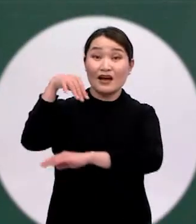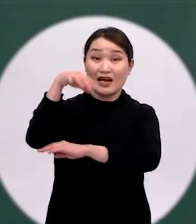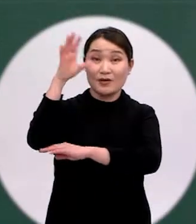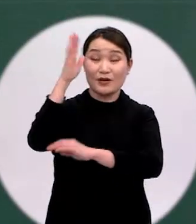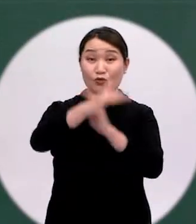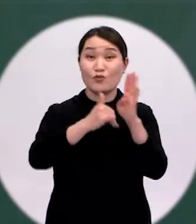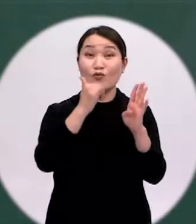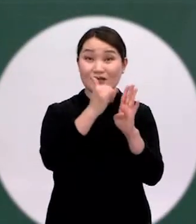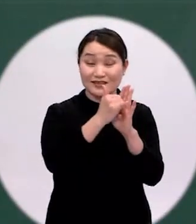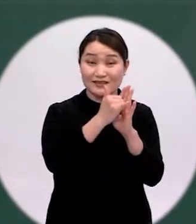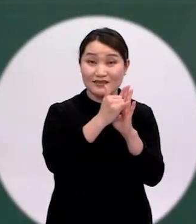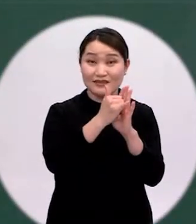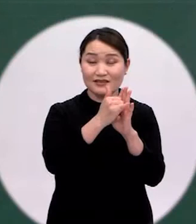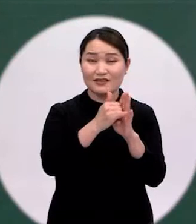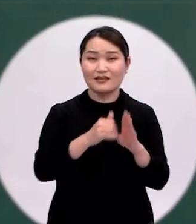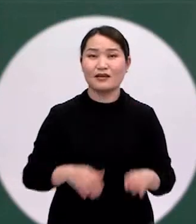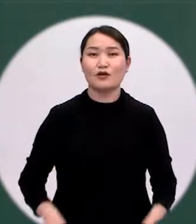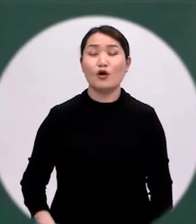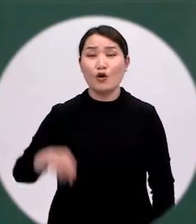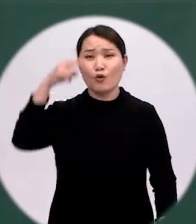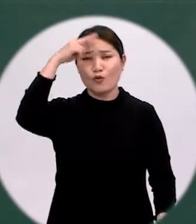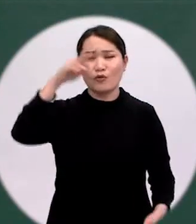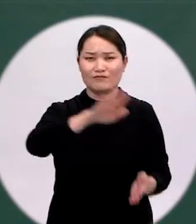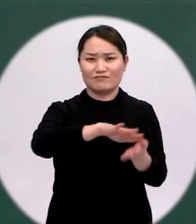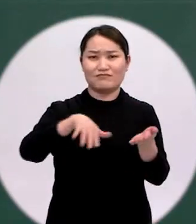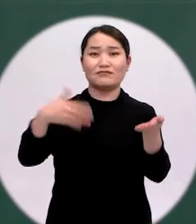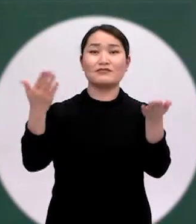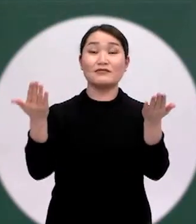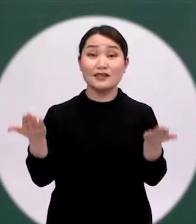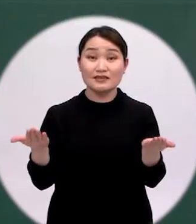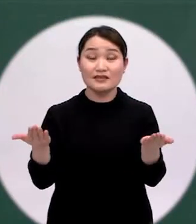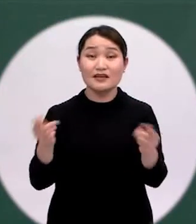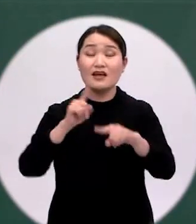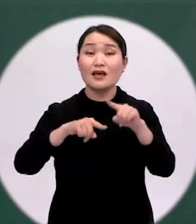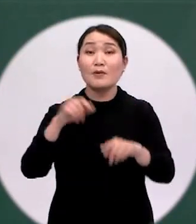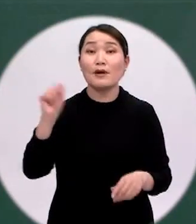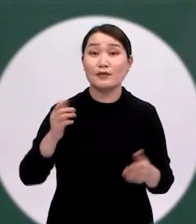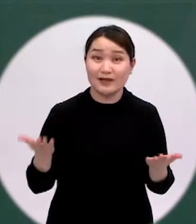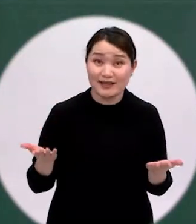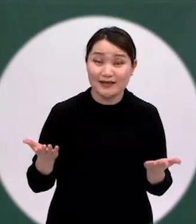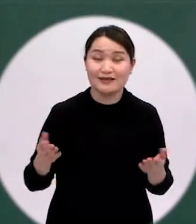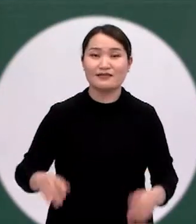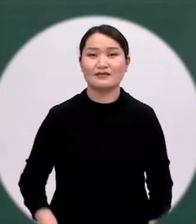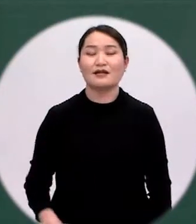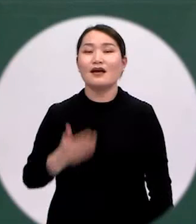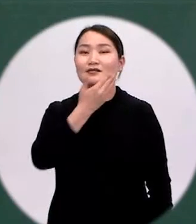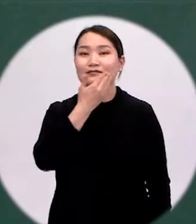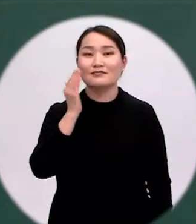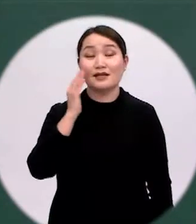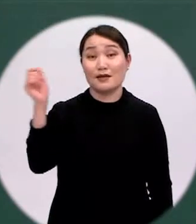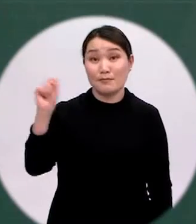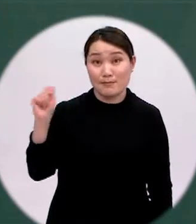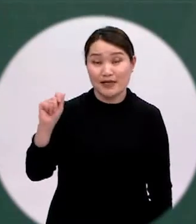Хаврын үлрэлт. За хатаг барьсан хүүгийн зураг байх юм. Энд ямар баяр вэ? Зүйтэй. Цагаан